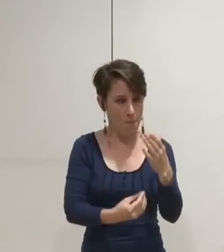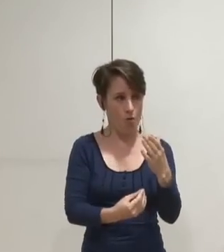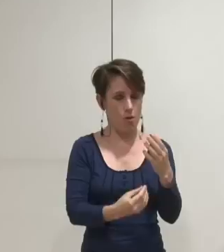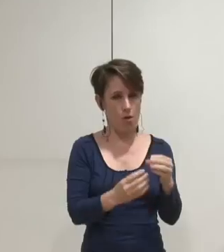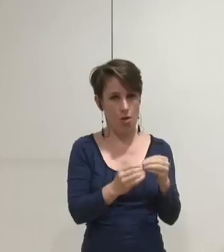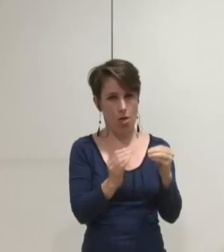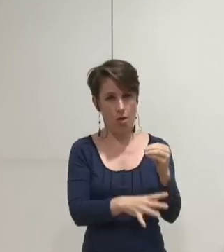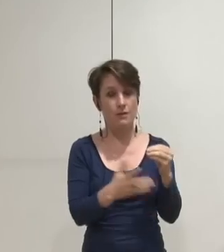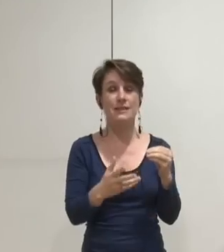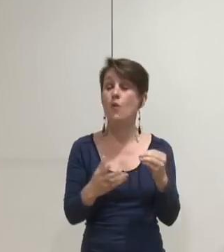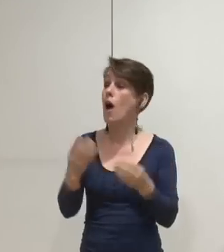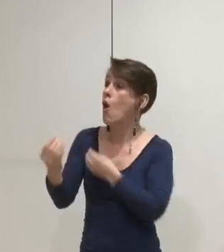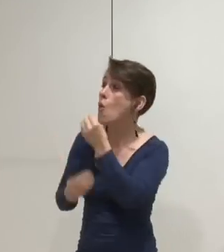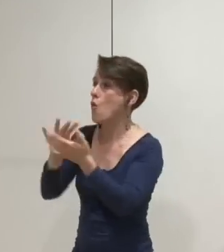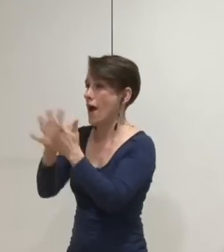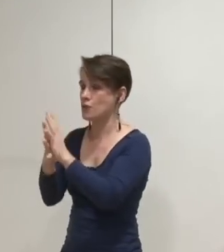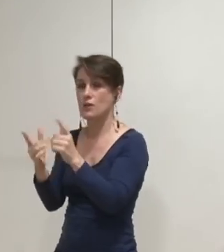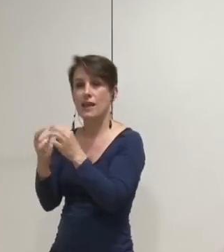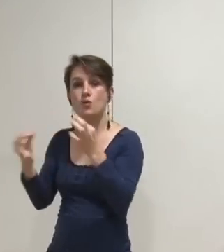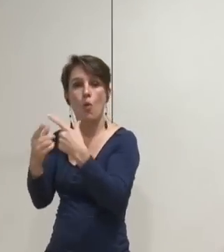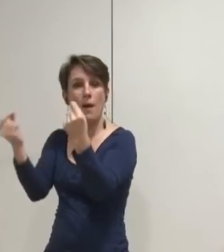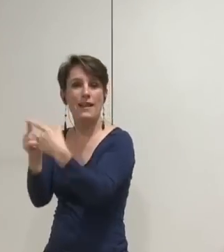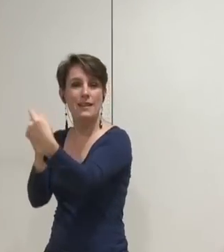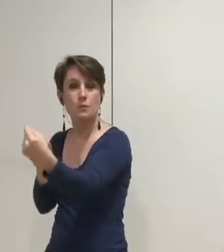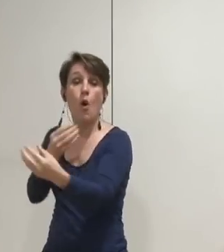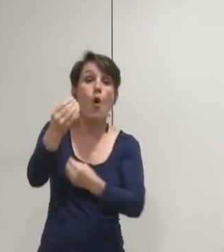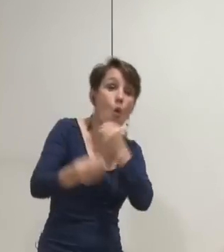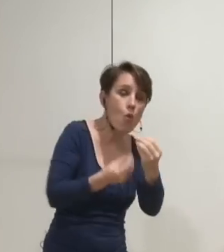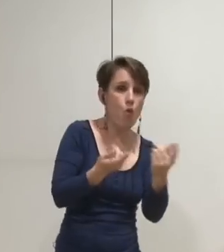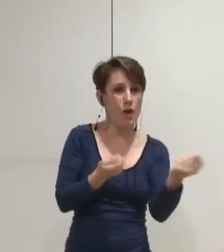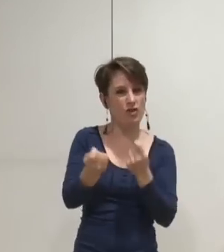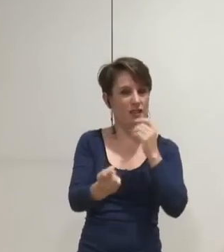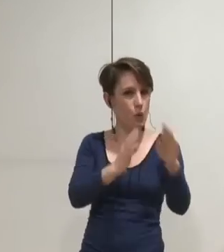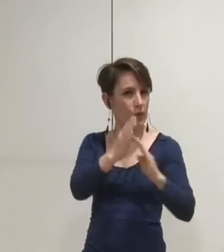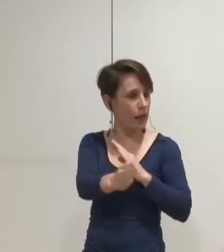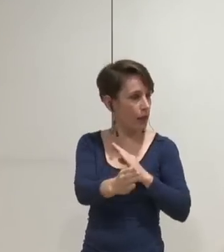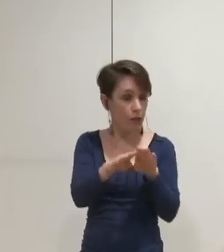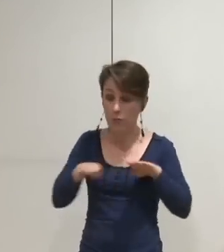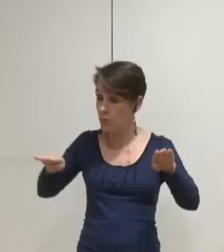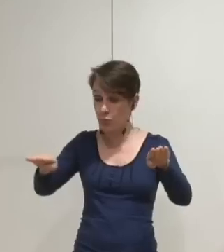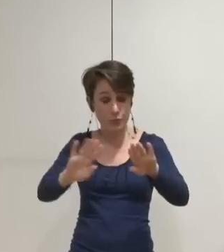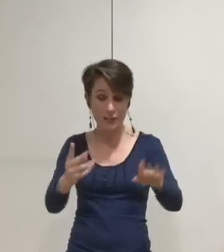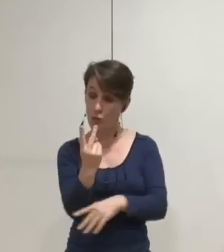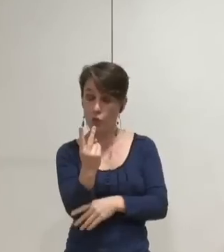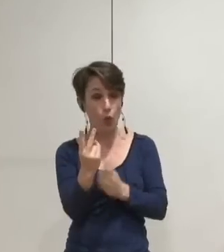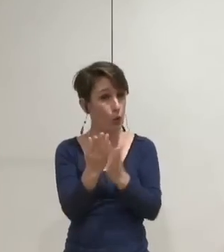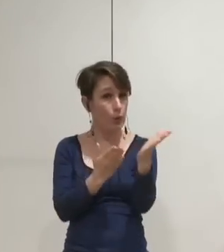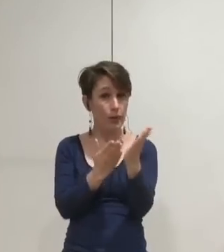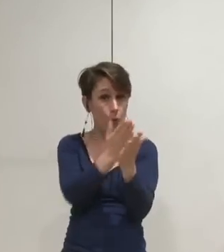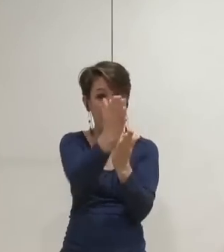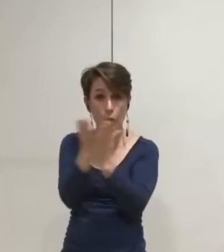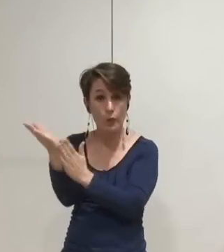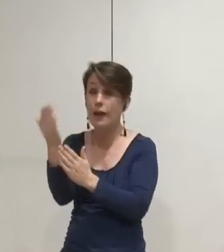l'association du Palais des Sports soit la gestion directe et que si jamais on était contre la gestion